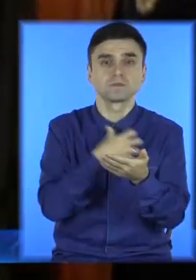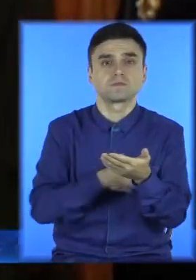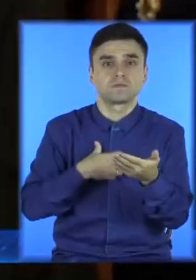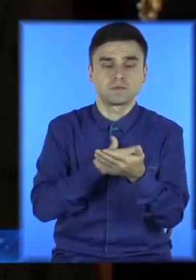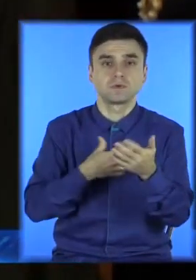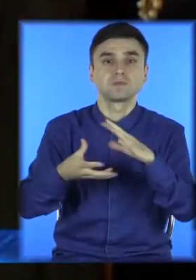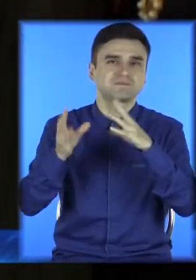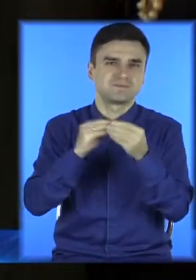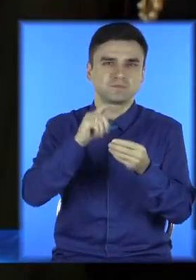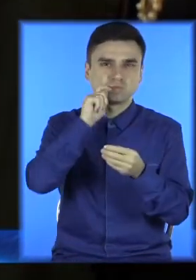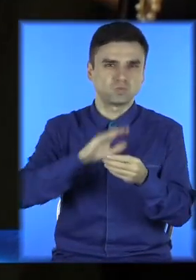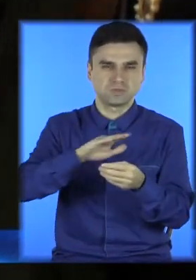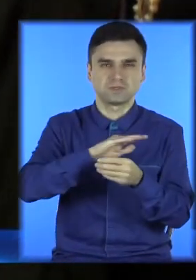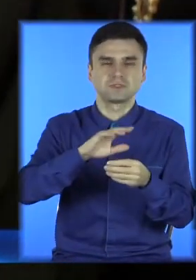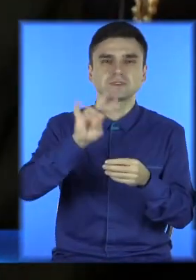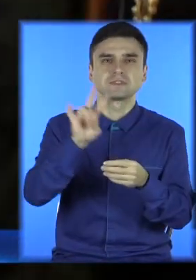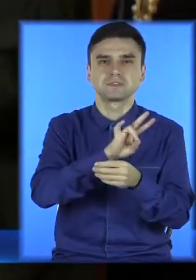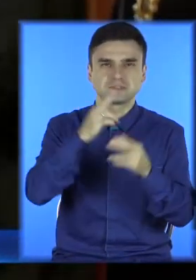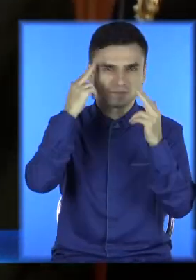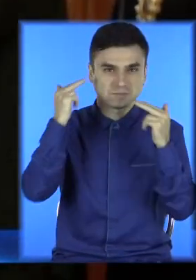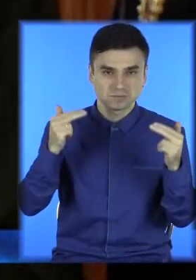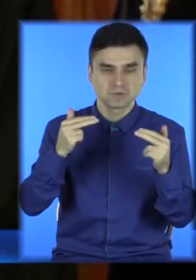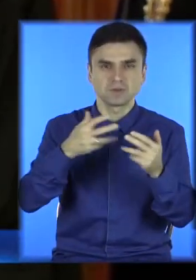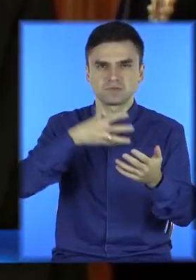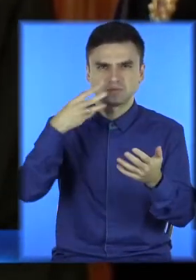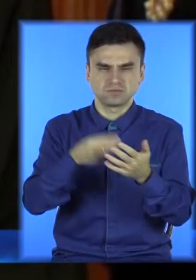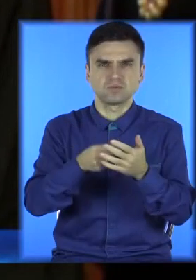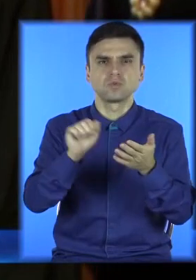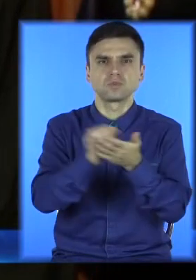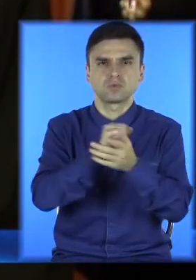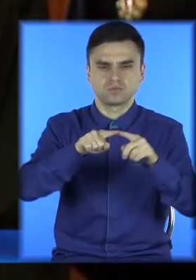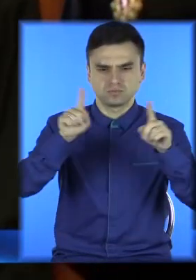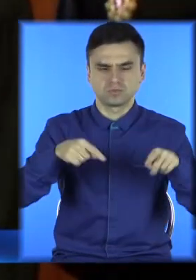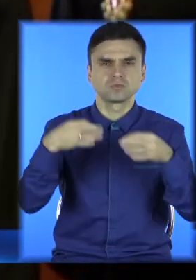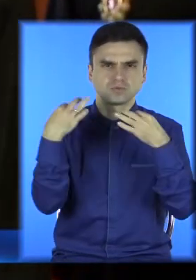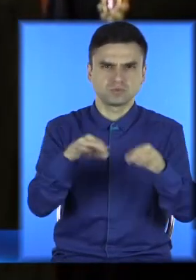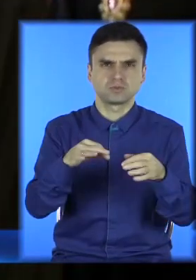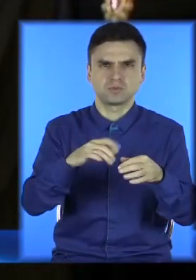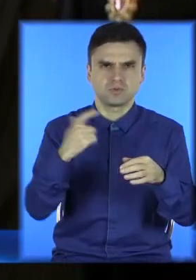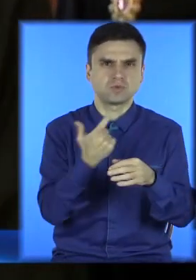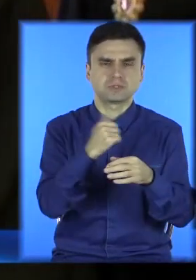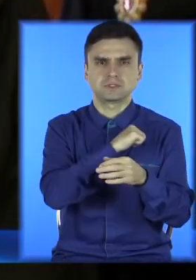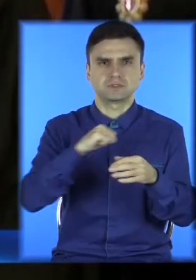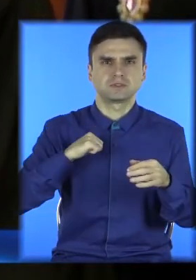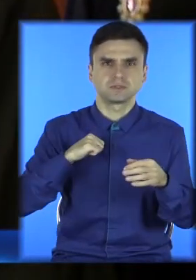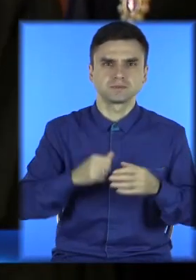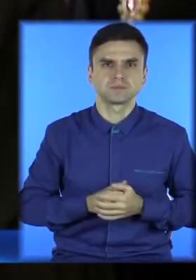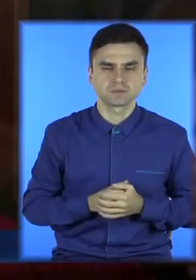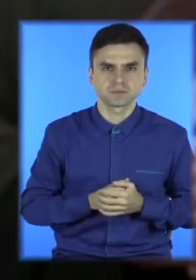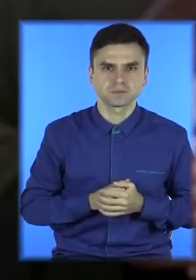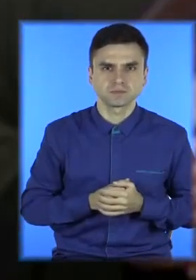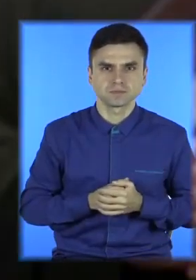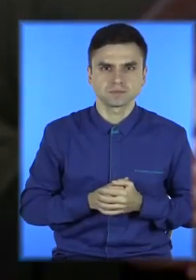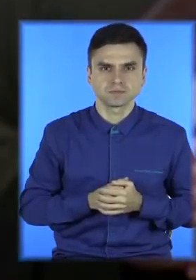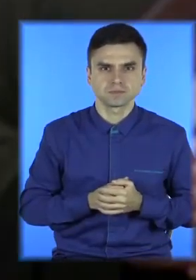Томосу. А Вселенський патріарх додав, що договір прискорить процес остаточного оформлення автокефалії.